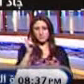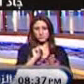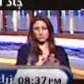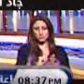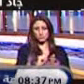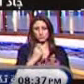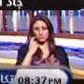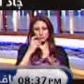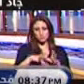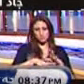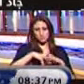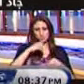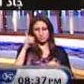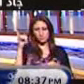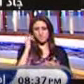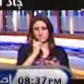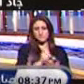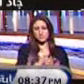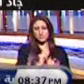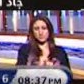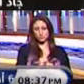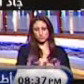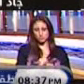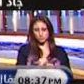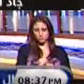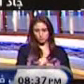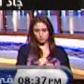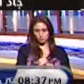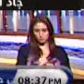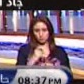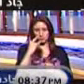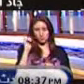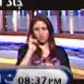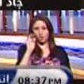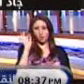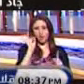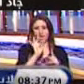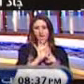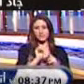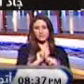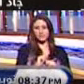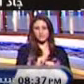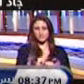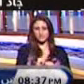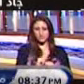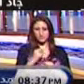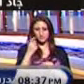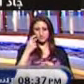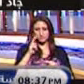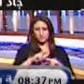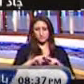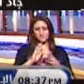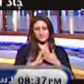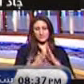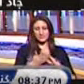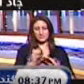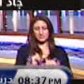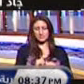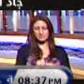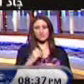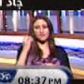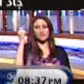لا تتفق مع العقل أو المنطق. صحيح. وبالتالي فده الهدف من الطعن بالنقد علشان الإجراء ده فقط. صحيح،